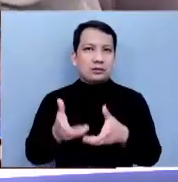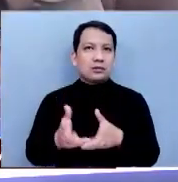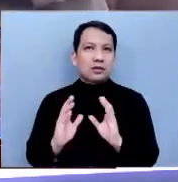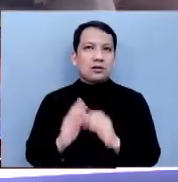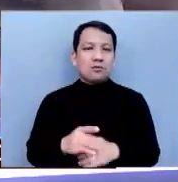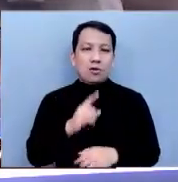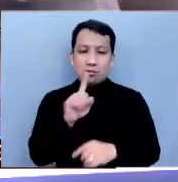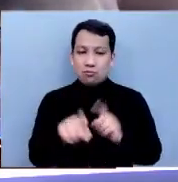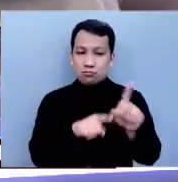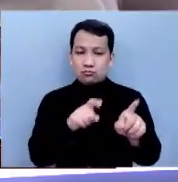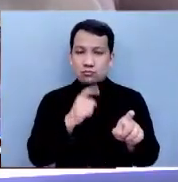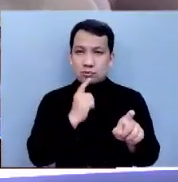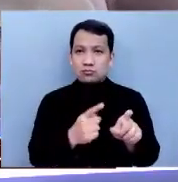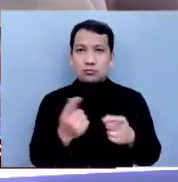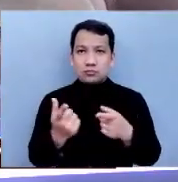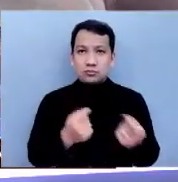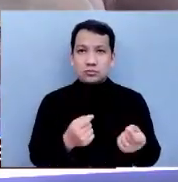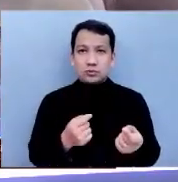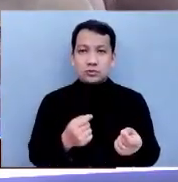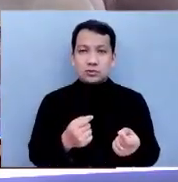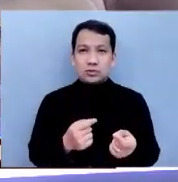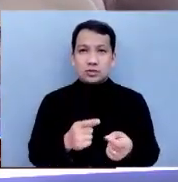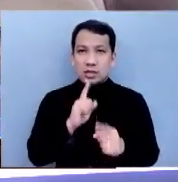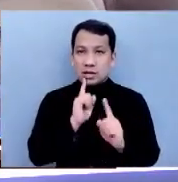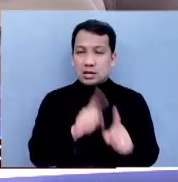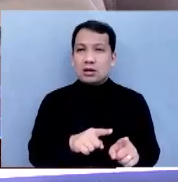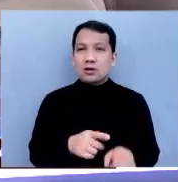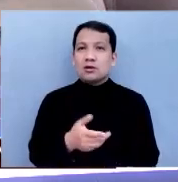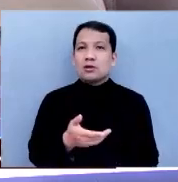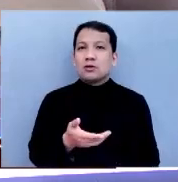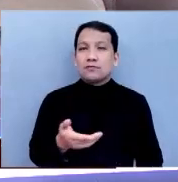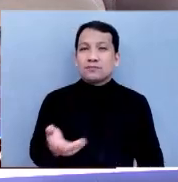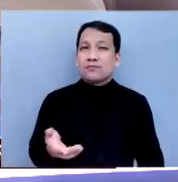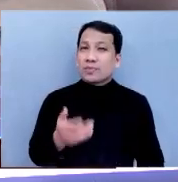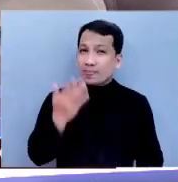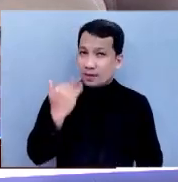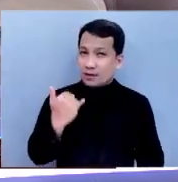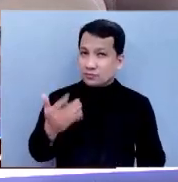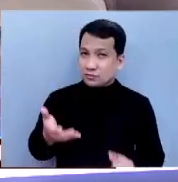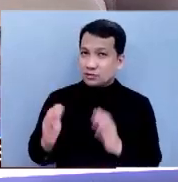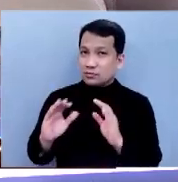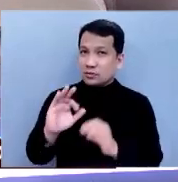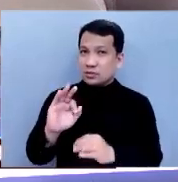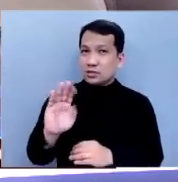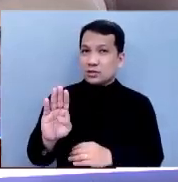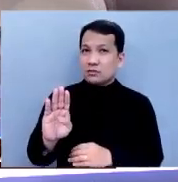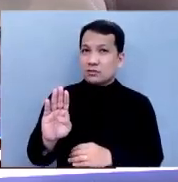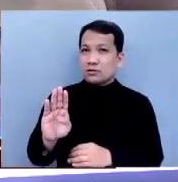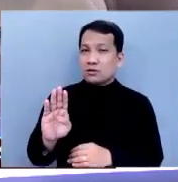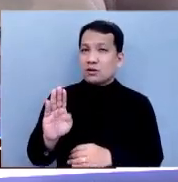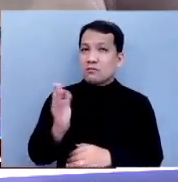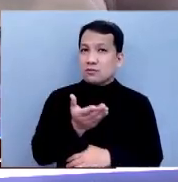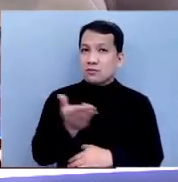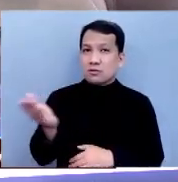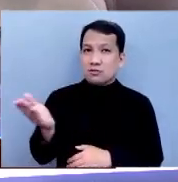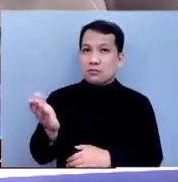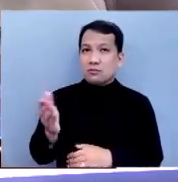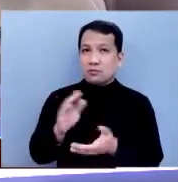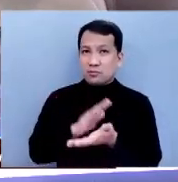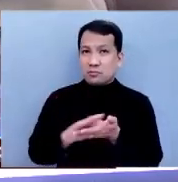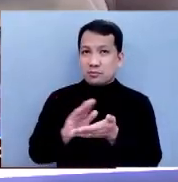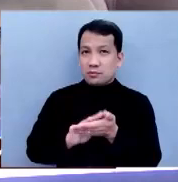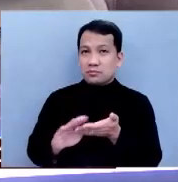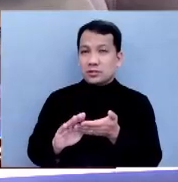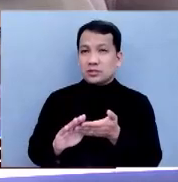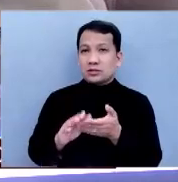what prompted him to do it. Ito pala yung sagot. Sabi niya, kaya niya pinayagang AFB Live yon, yung kanyang pagpapalinis ng mga baril, gusto